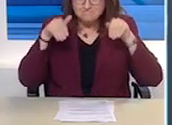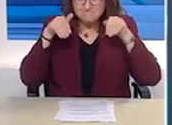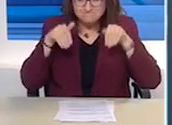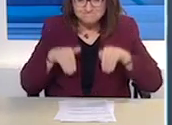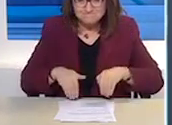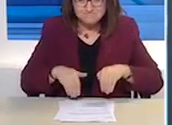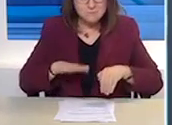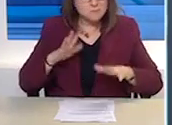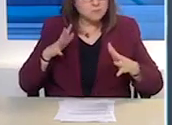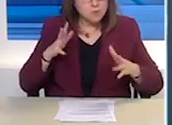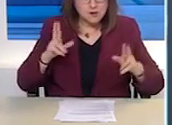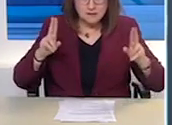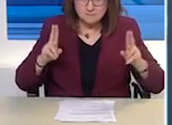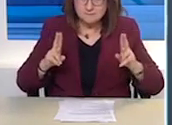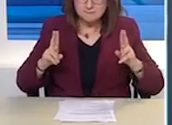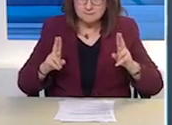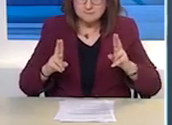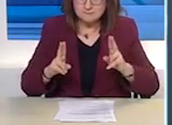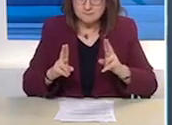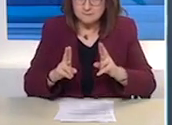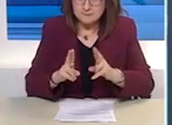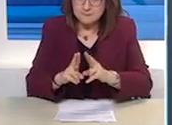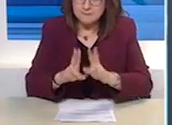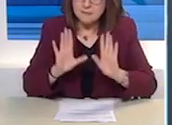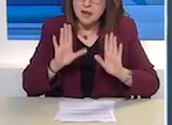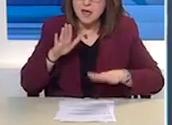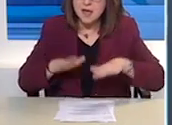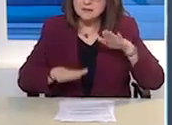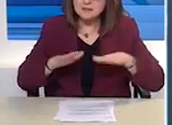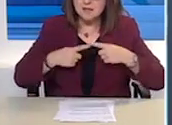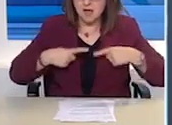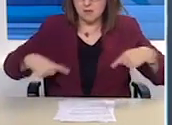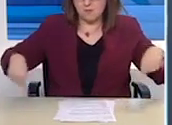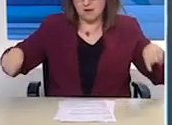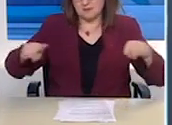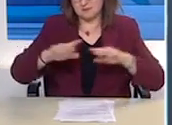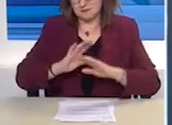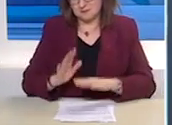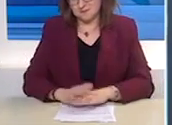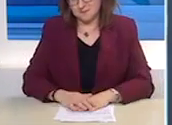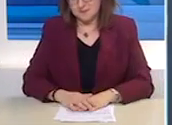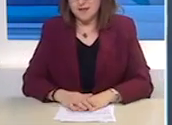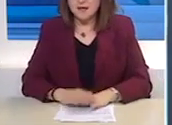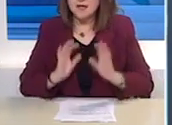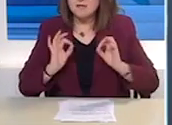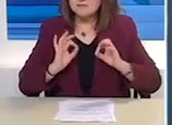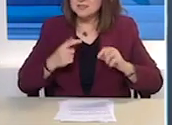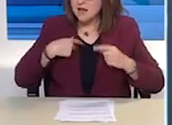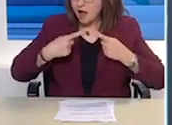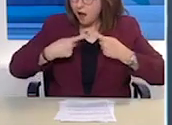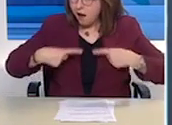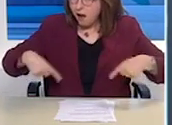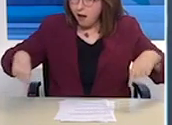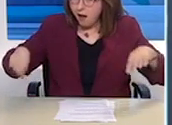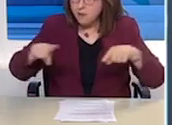και μείωση αργότερα, αλλά αυτό εξαρτάται από εμάς. Φυσικά από εμάς εξαρτάται και το αν θα χρειαστεί να εφαρμοστούν παραπάνω